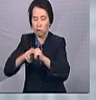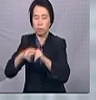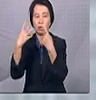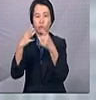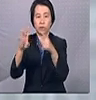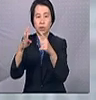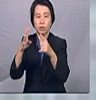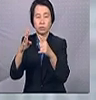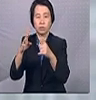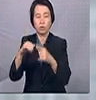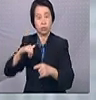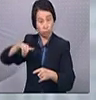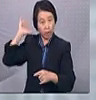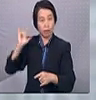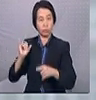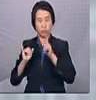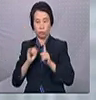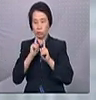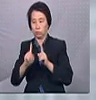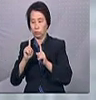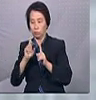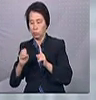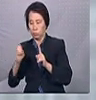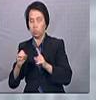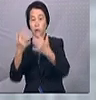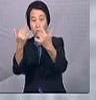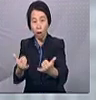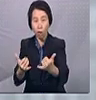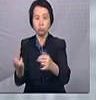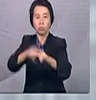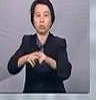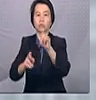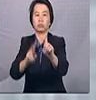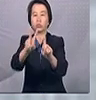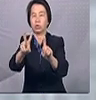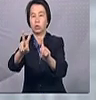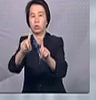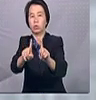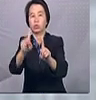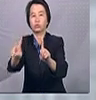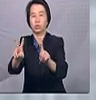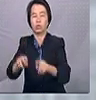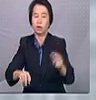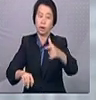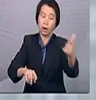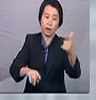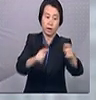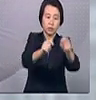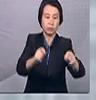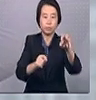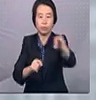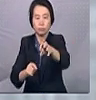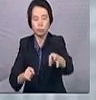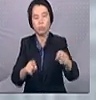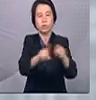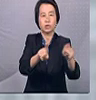Semalam diumumkan 100, hari ini ialah 112. Lain-lain lokaliti sama juga, 35 kes, iaitu Pecahan